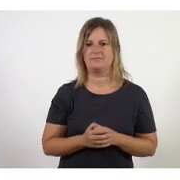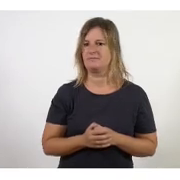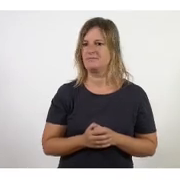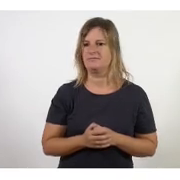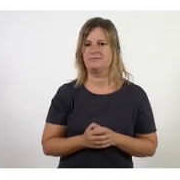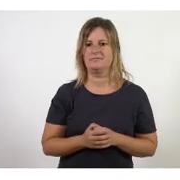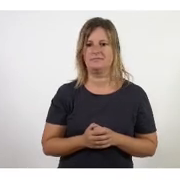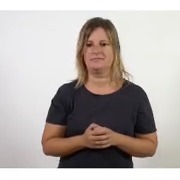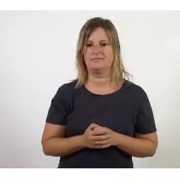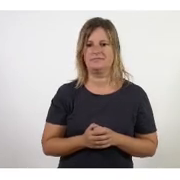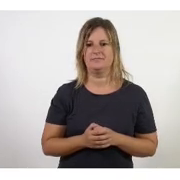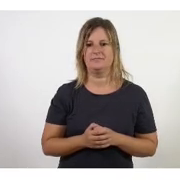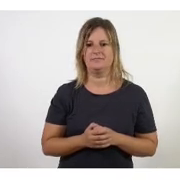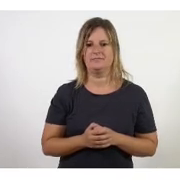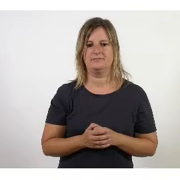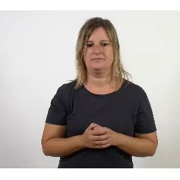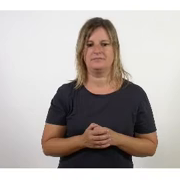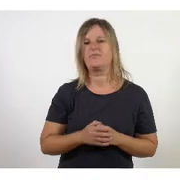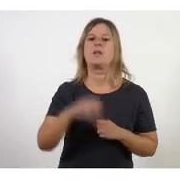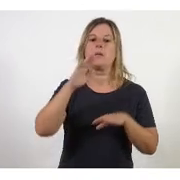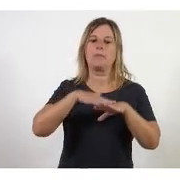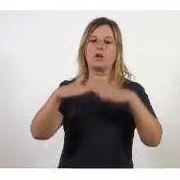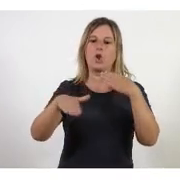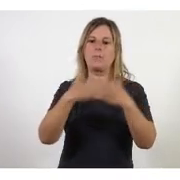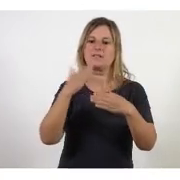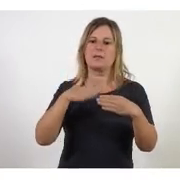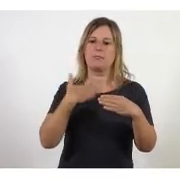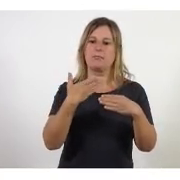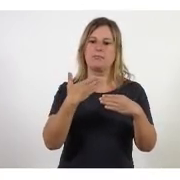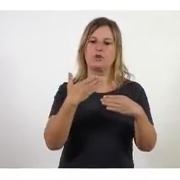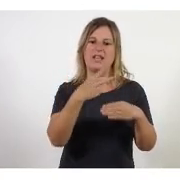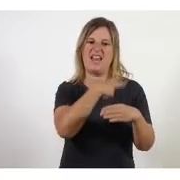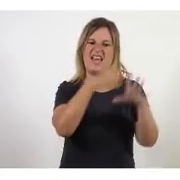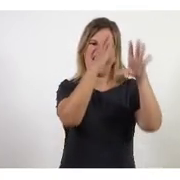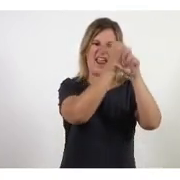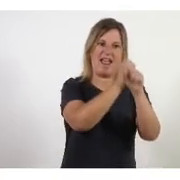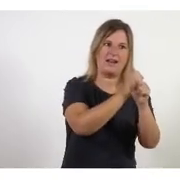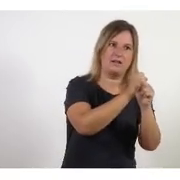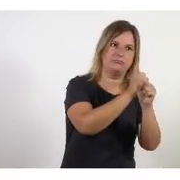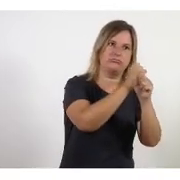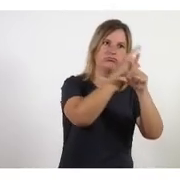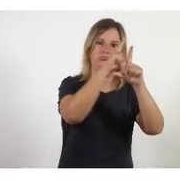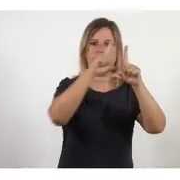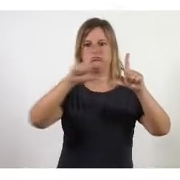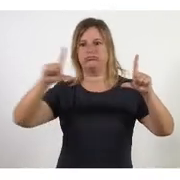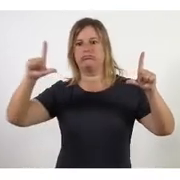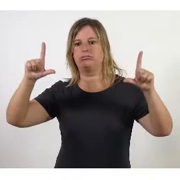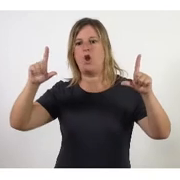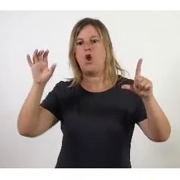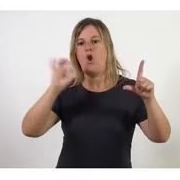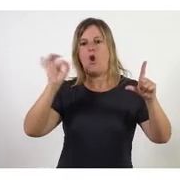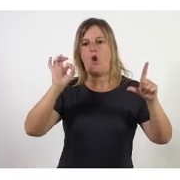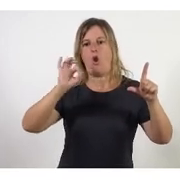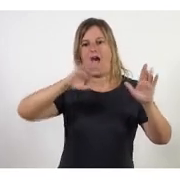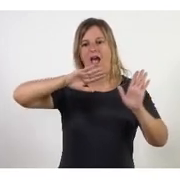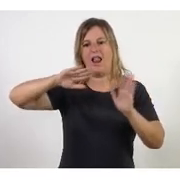fet o començar des d'un negre, pantalla negra, i fem la transició cap a la imatge, o al final del